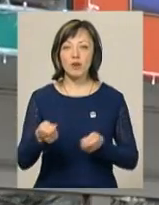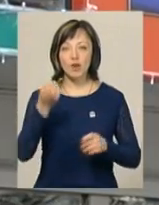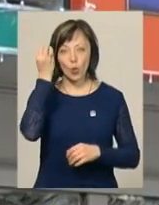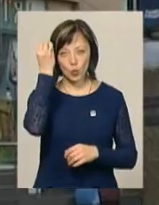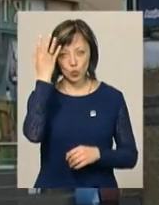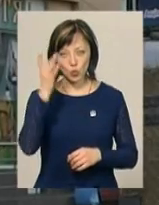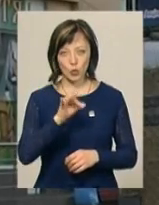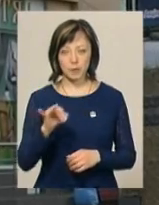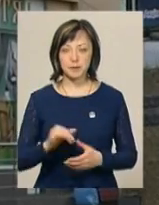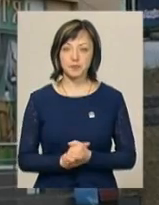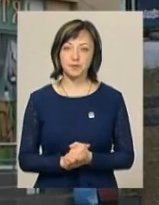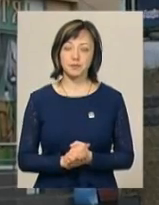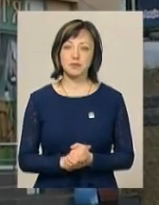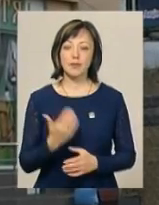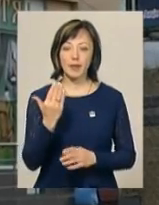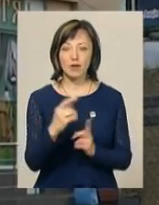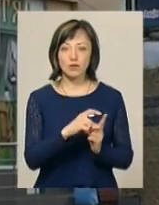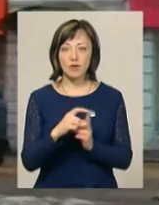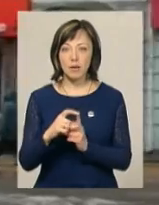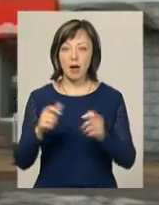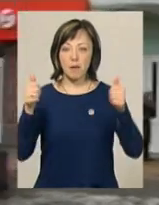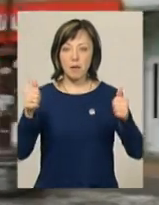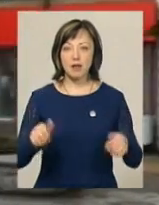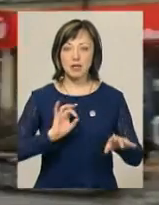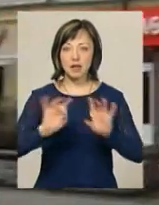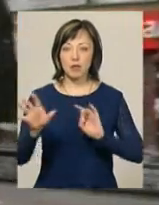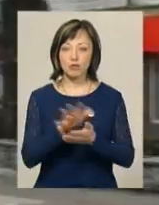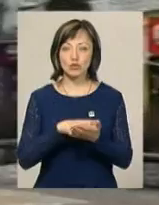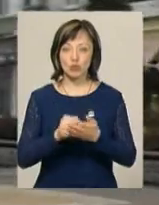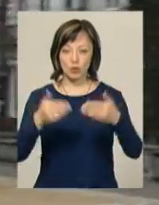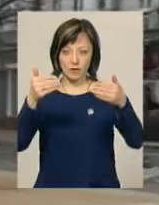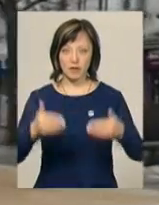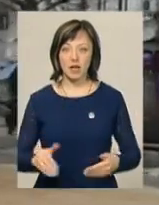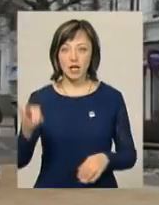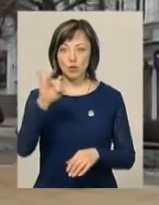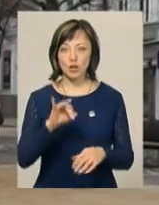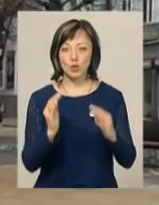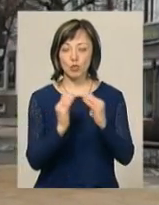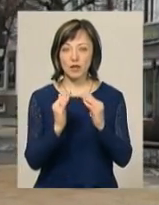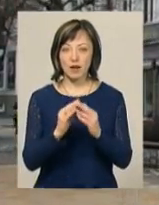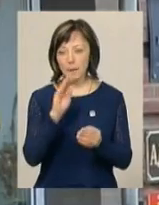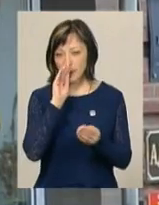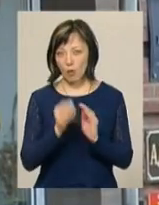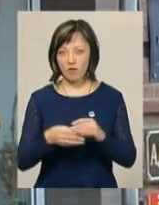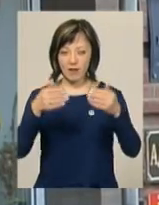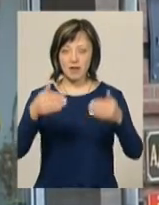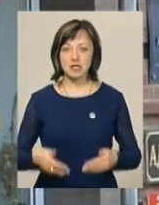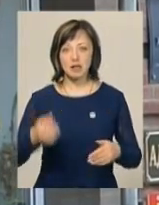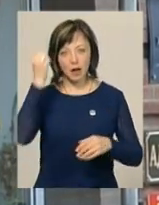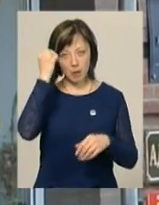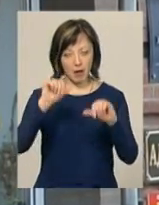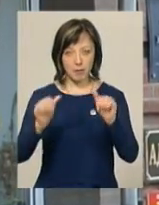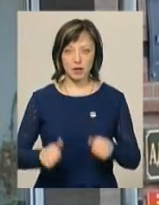культури Артем Ромасюков. За його словами, банери з рекламою псують зовнішній вигляд історичних будівель і приховують фасад пам'яток.